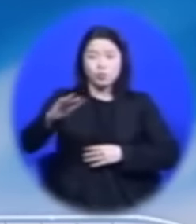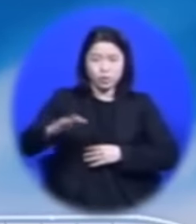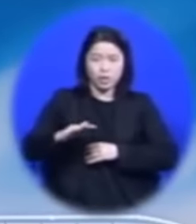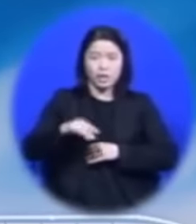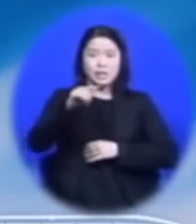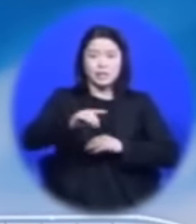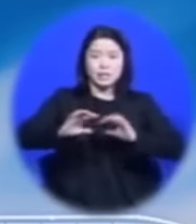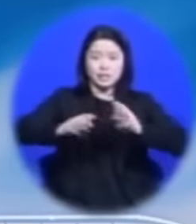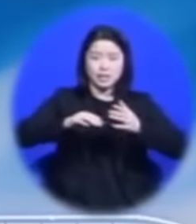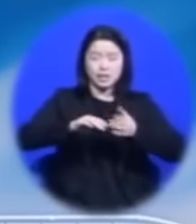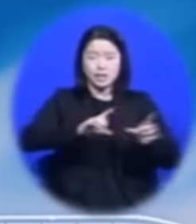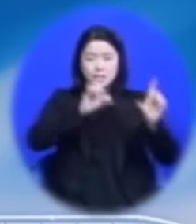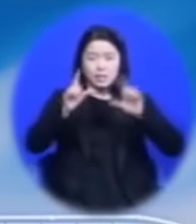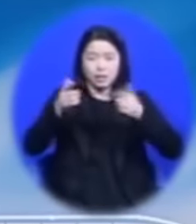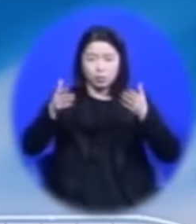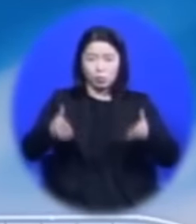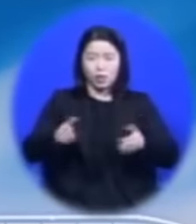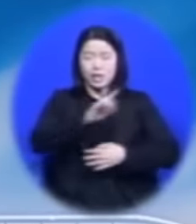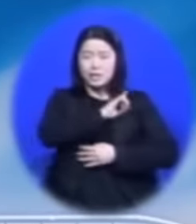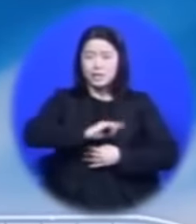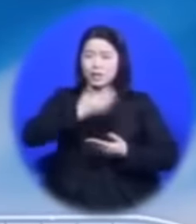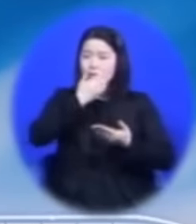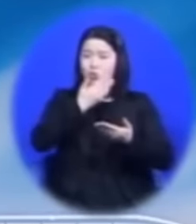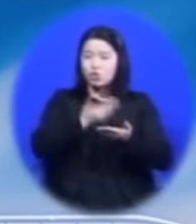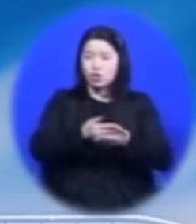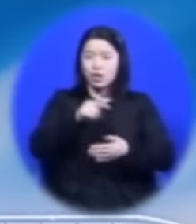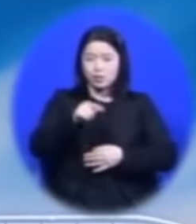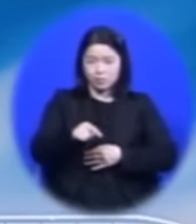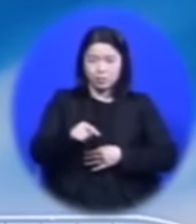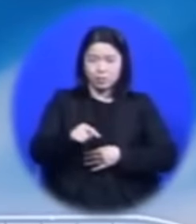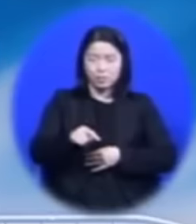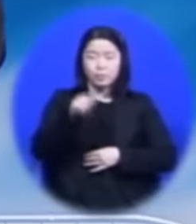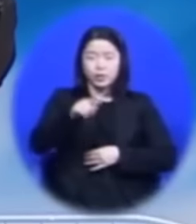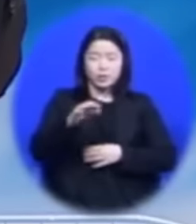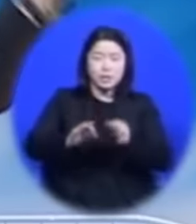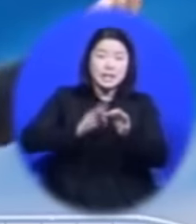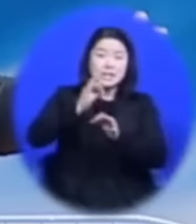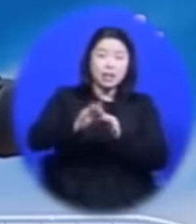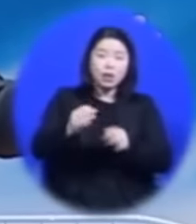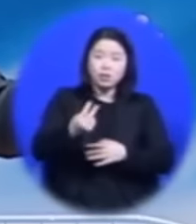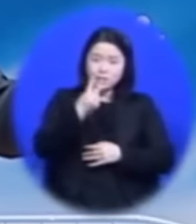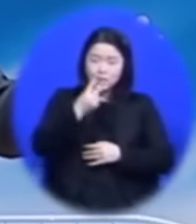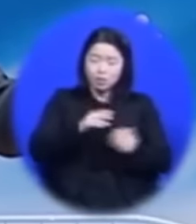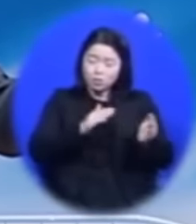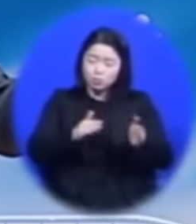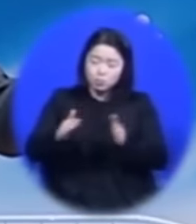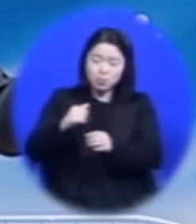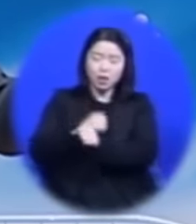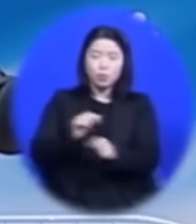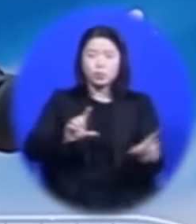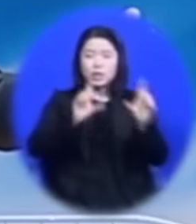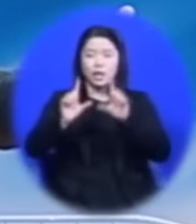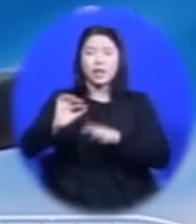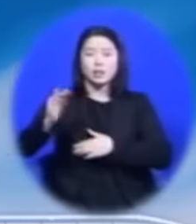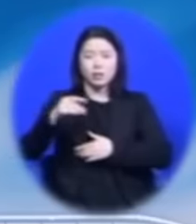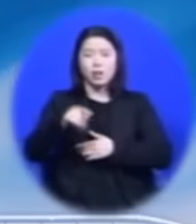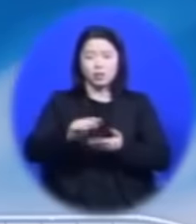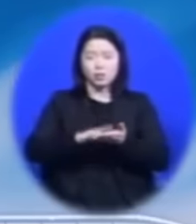이 세상에 사는 동안에 가장 중요한 것은 그 영생을 준비하고 살아야 된다는 거예요.